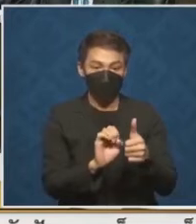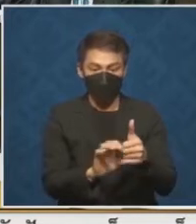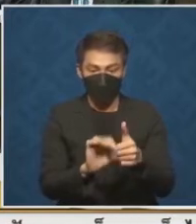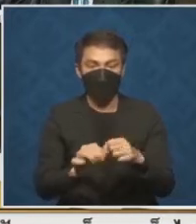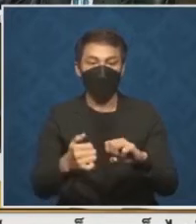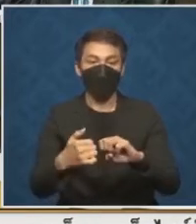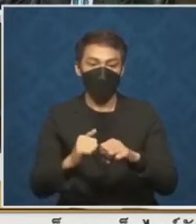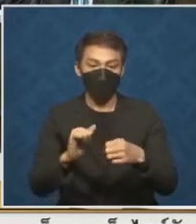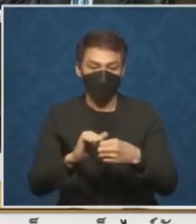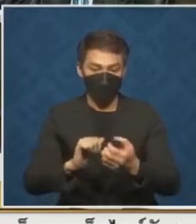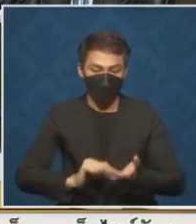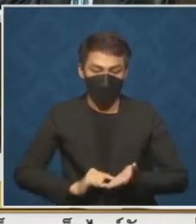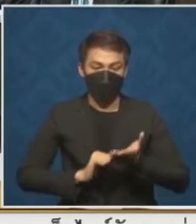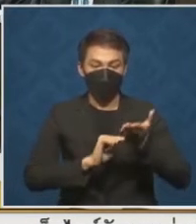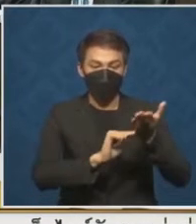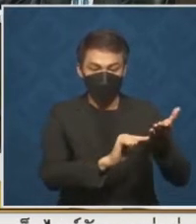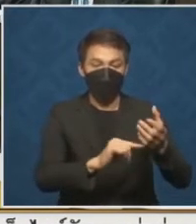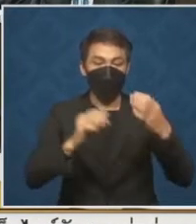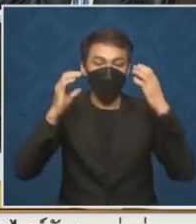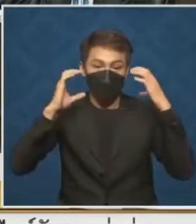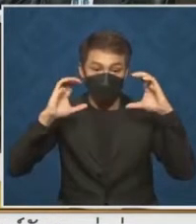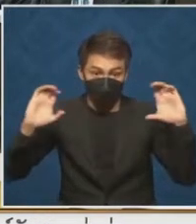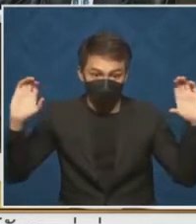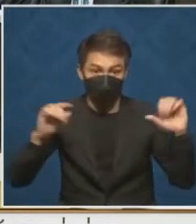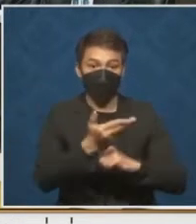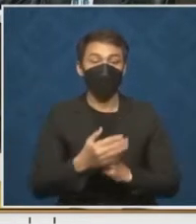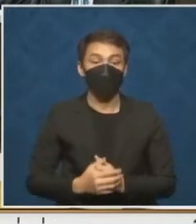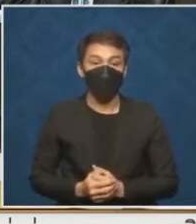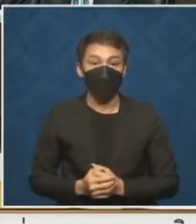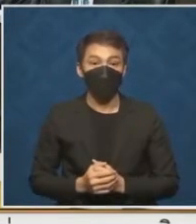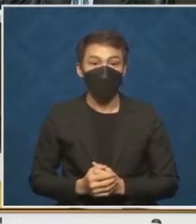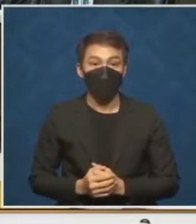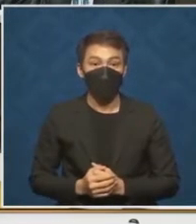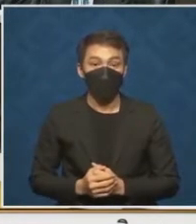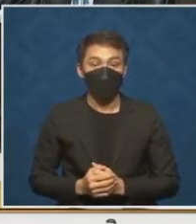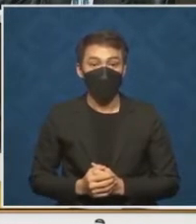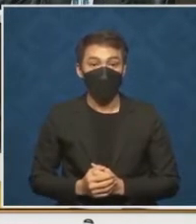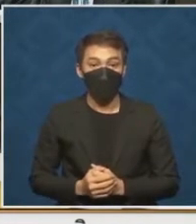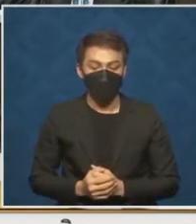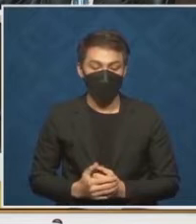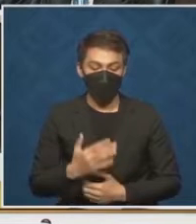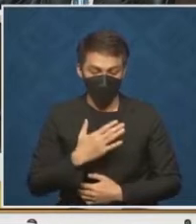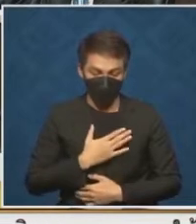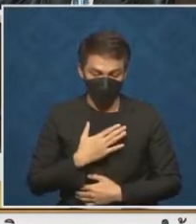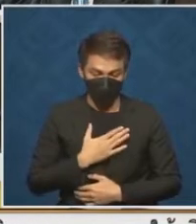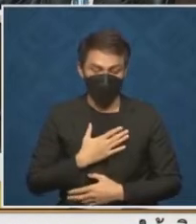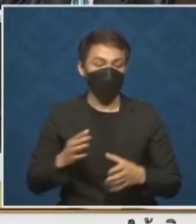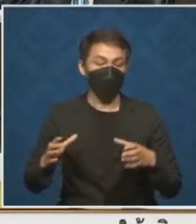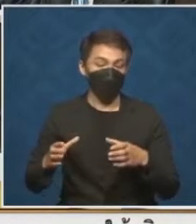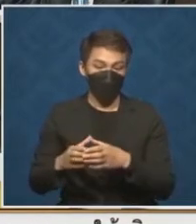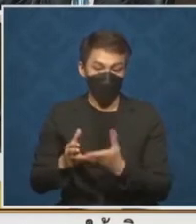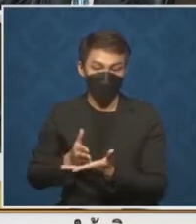คณะรัฐมนตรีตามที่กระผมและสมาชิกพรรคร่วมฝ่ายค้านทั้ง